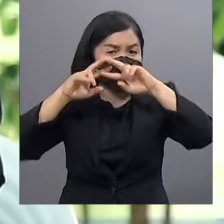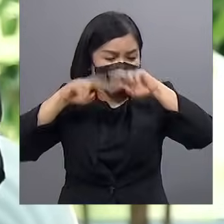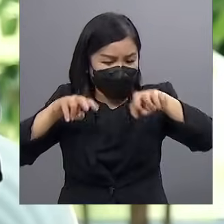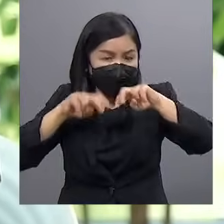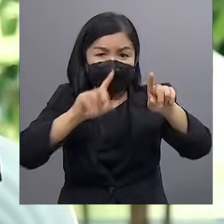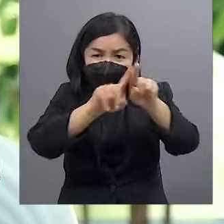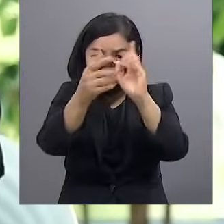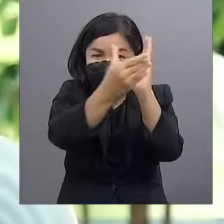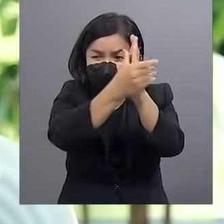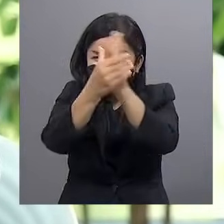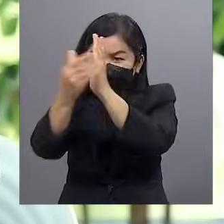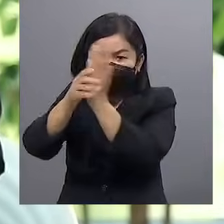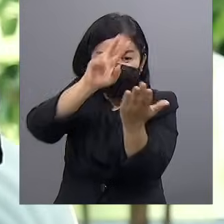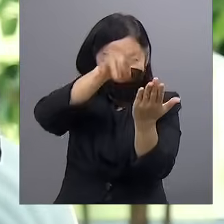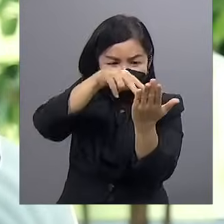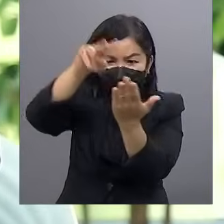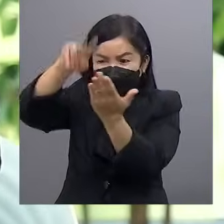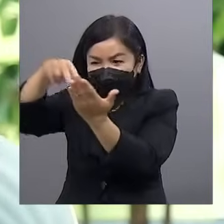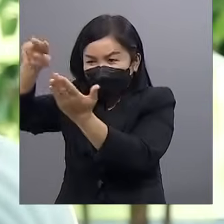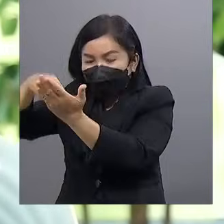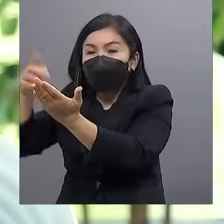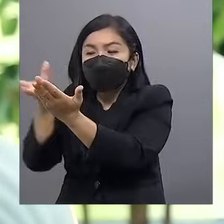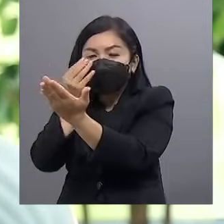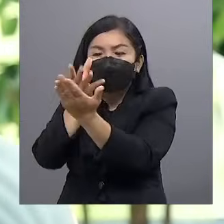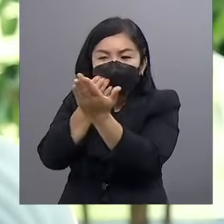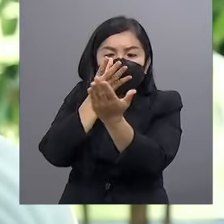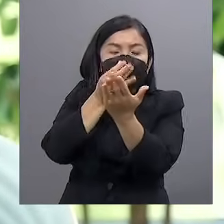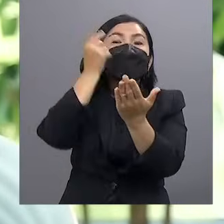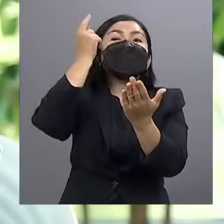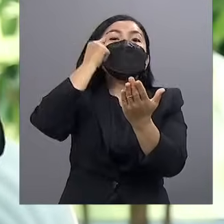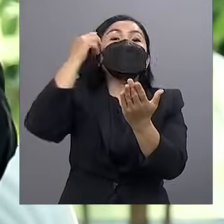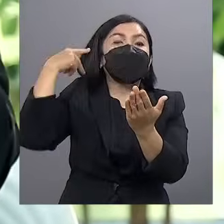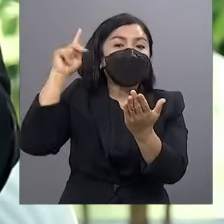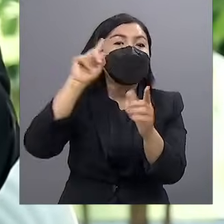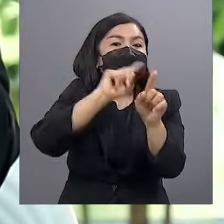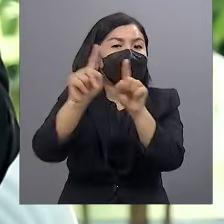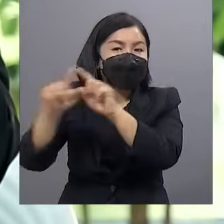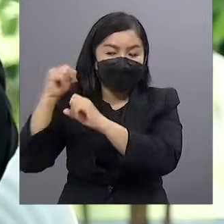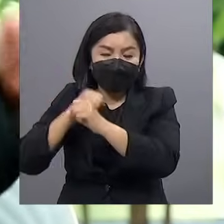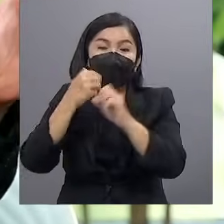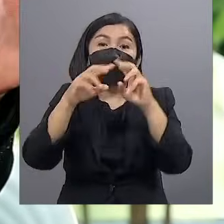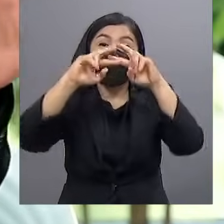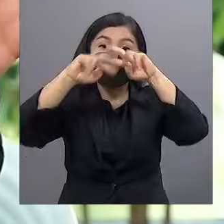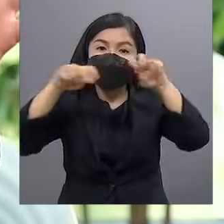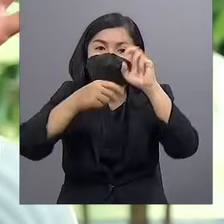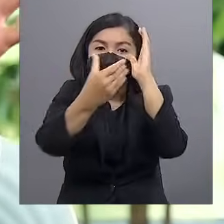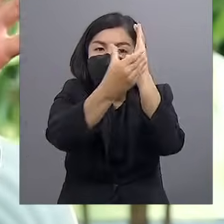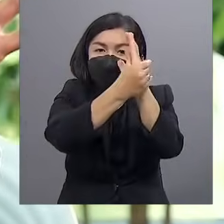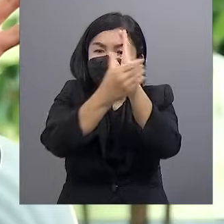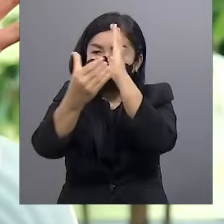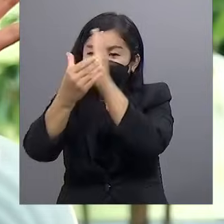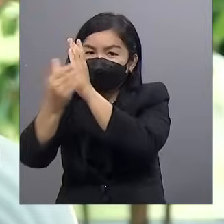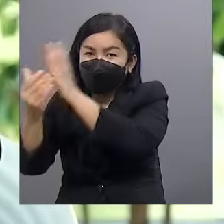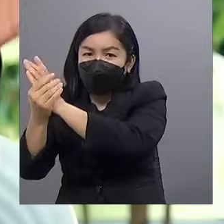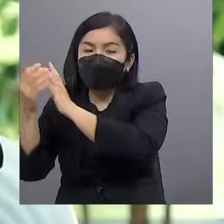อ่านใดๆงานรู้ชงแล้วมันจะรู้เลยว่ามันจะมีประโยชน์อยู่ในทุกหน้าได้ว่าจะงานที่เป็นด้านที่เป็นต่อต้านหรือด้านที่